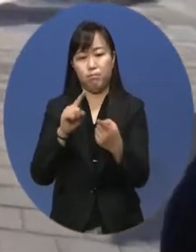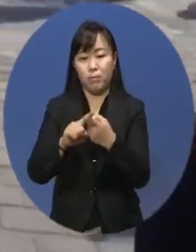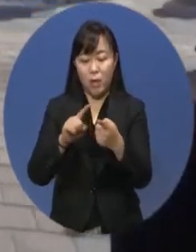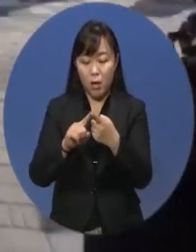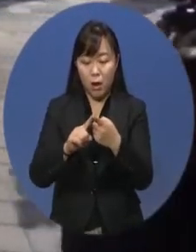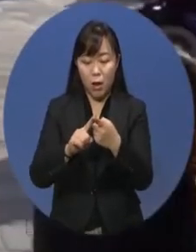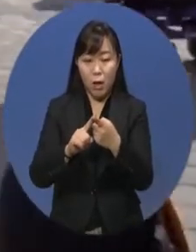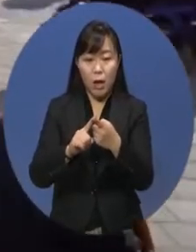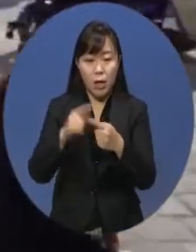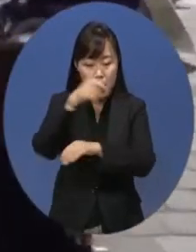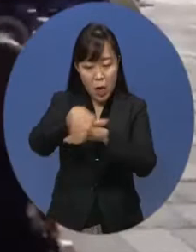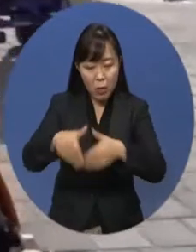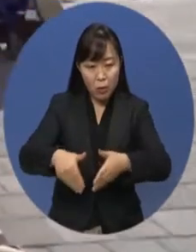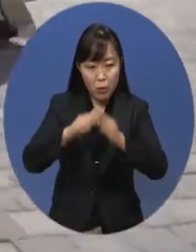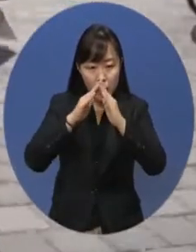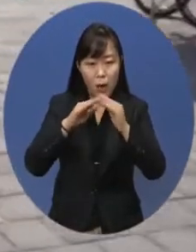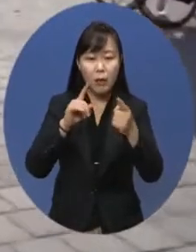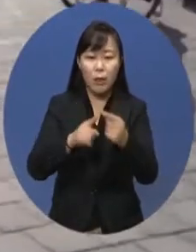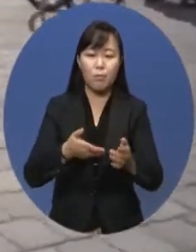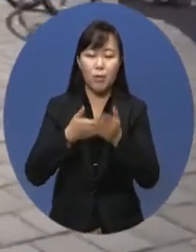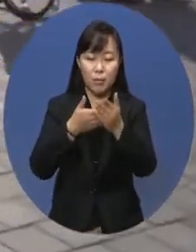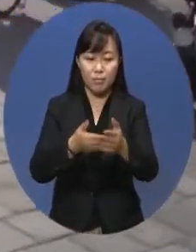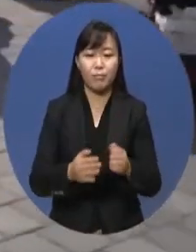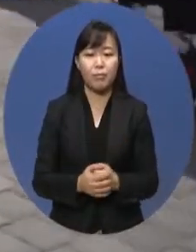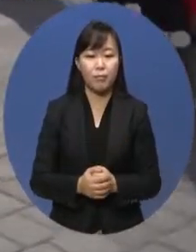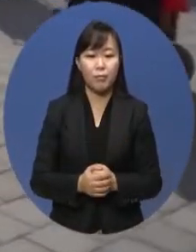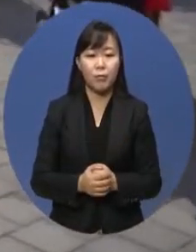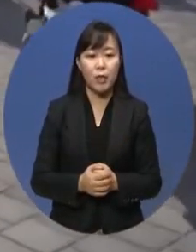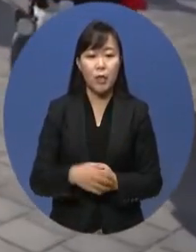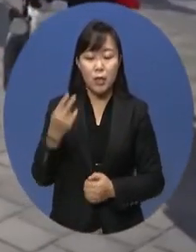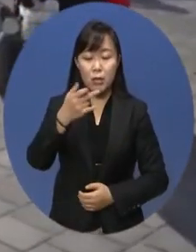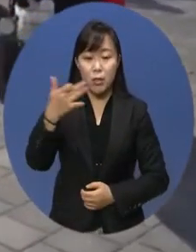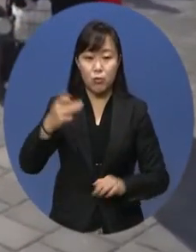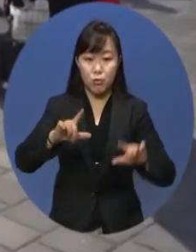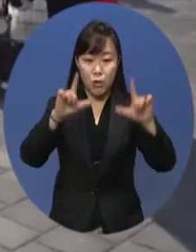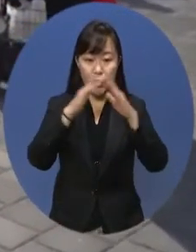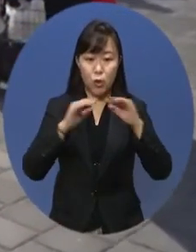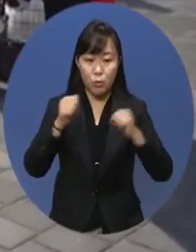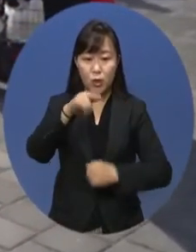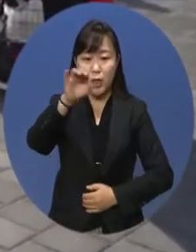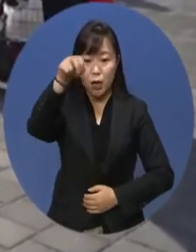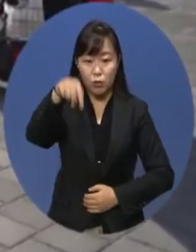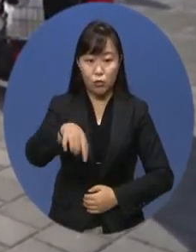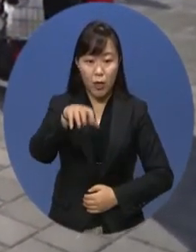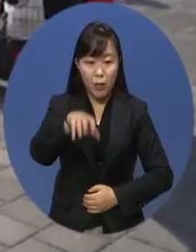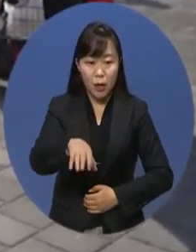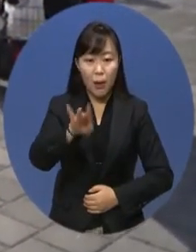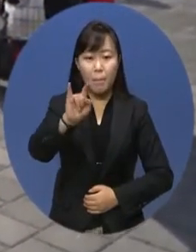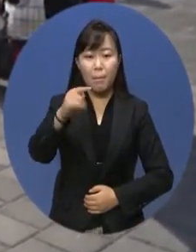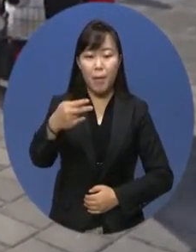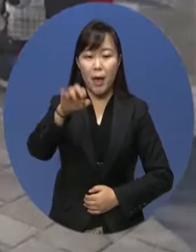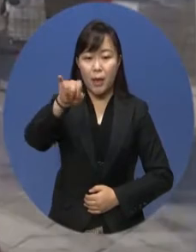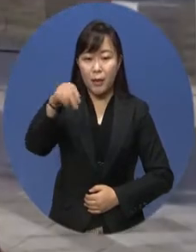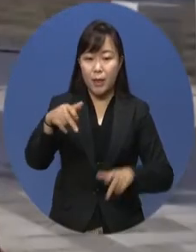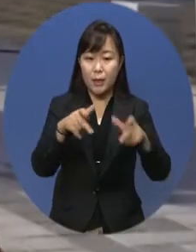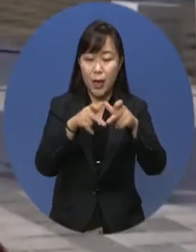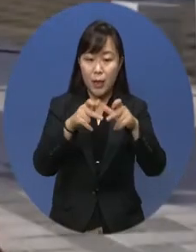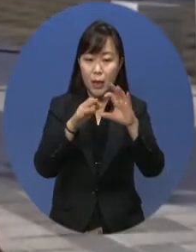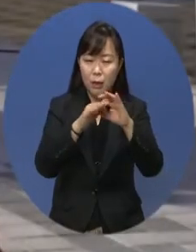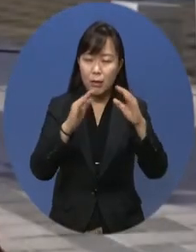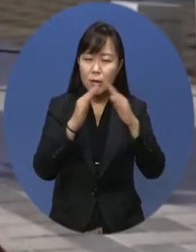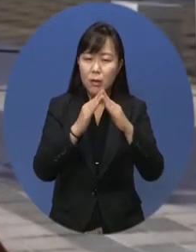수립을 촉구하는 결의대회입니다. 2019년 전북 장수군에 위치한 배델 장애인의 집의 장애인